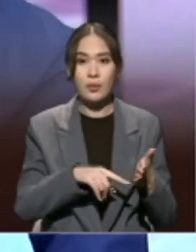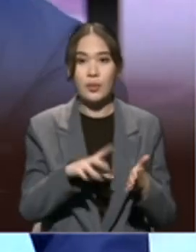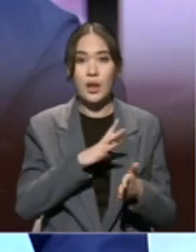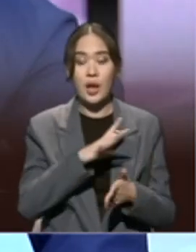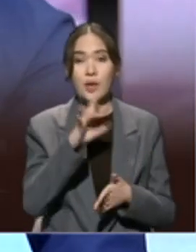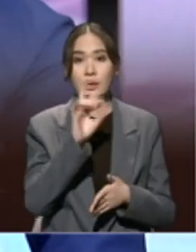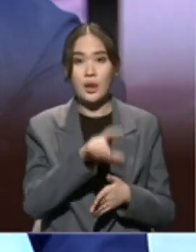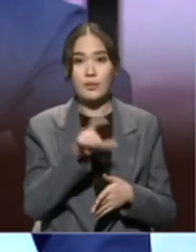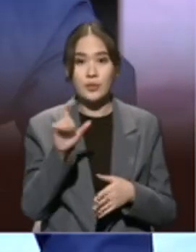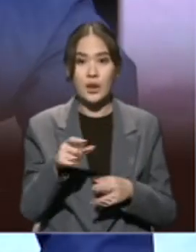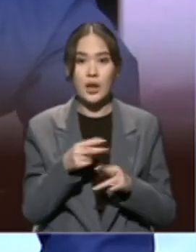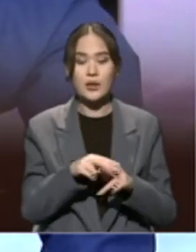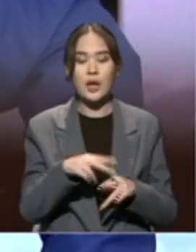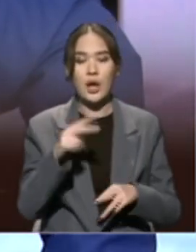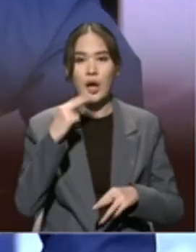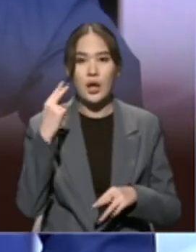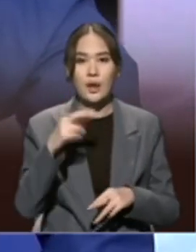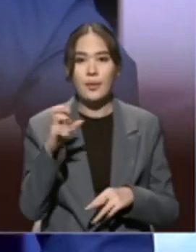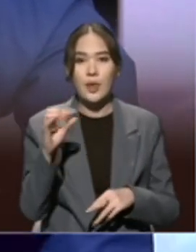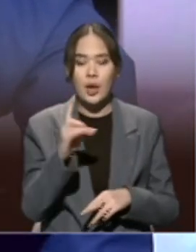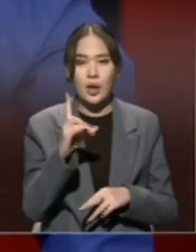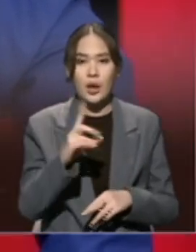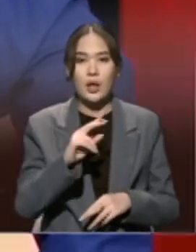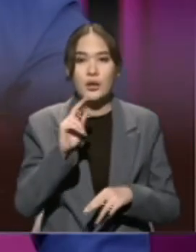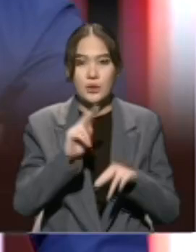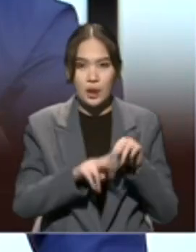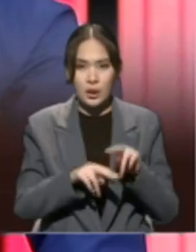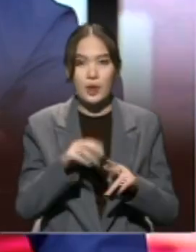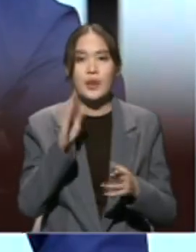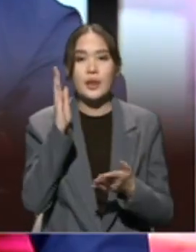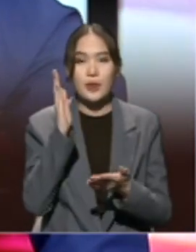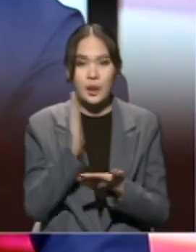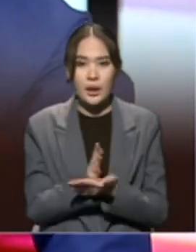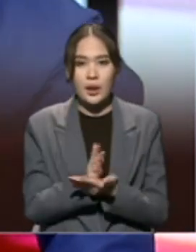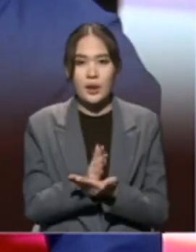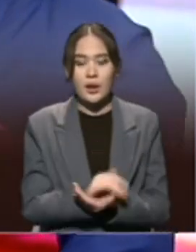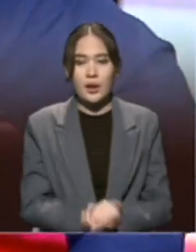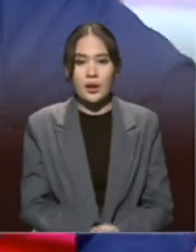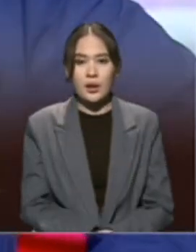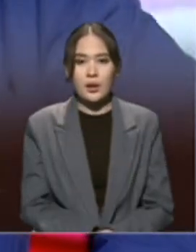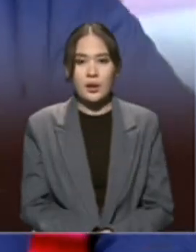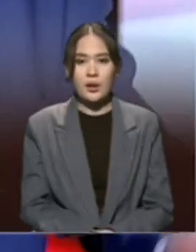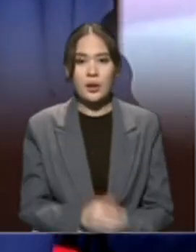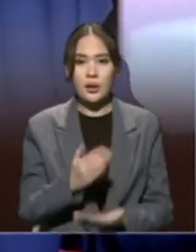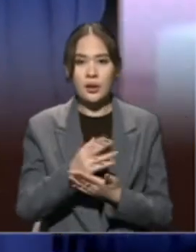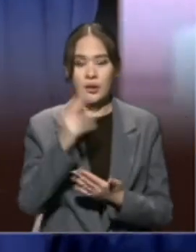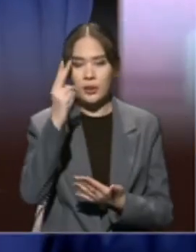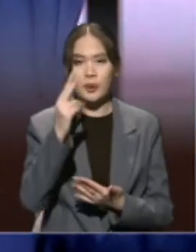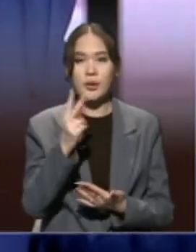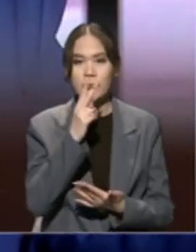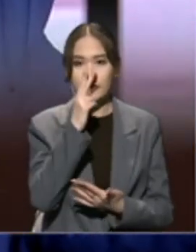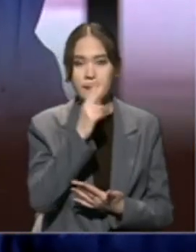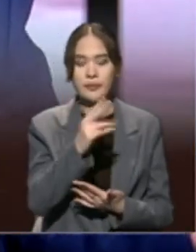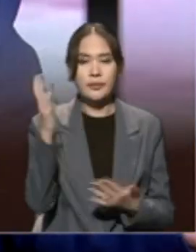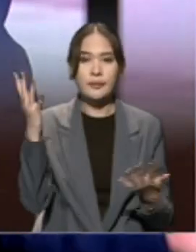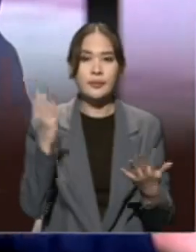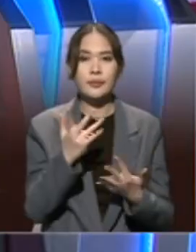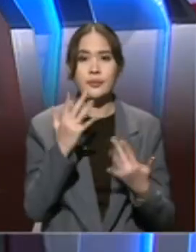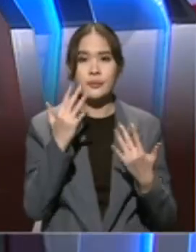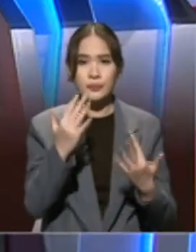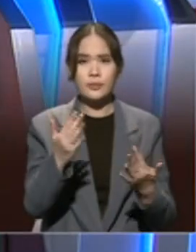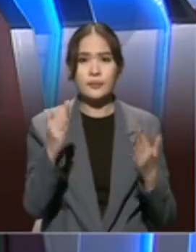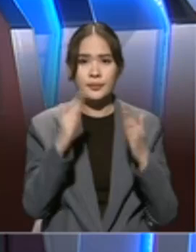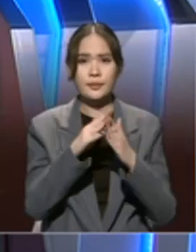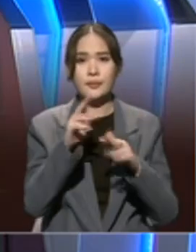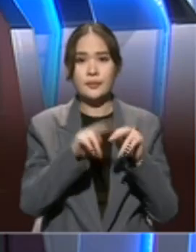адамдары солар сапасы салады. Ондай бар. Мысалы барлық, мына Астананы қараңызшы, қанша үй салып тастады